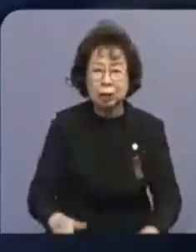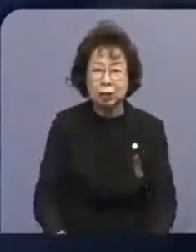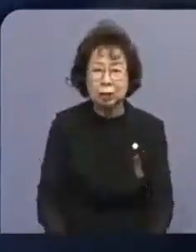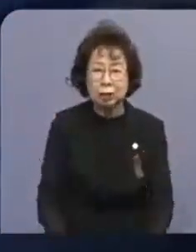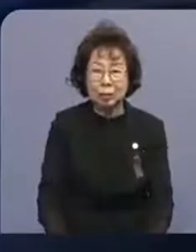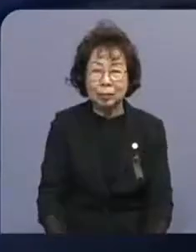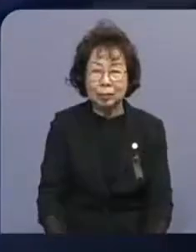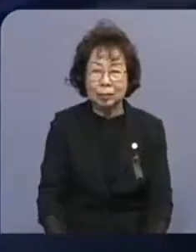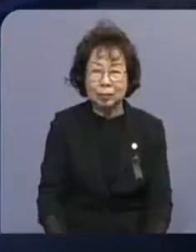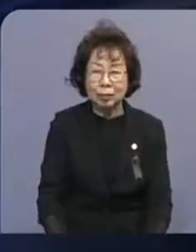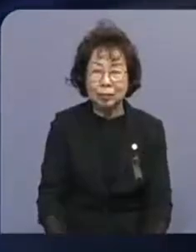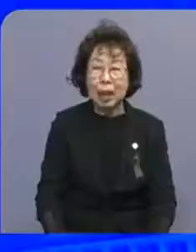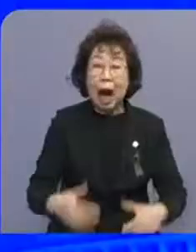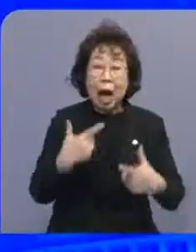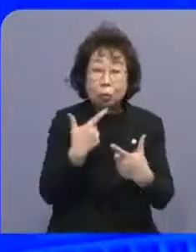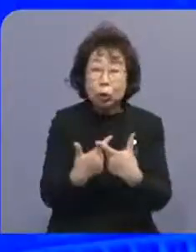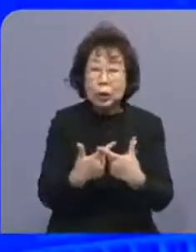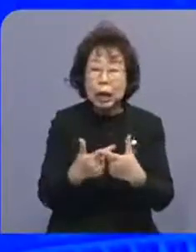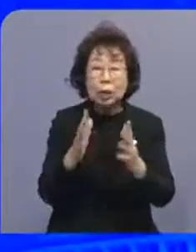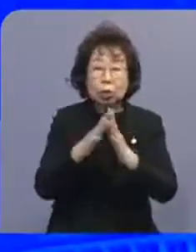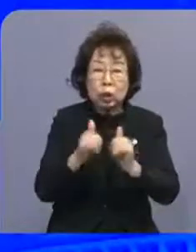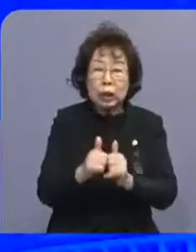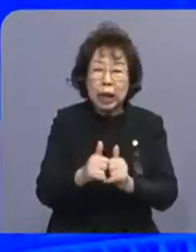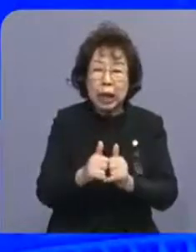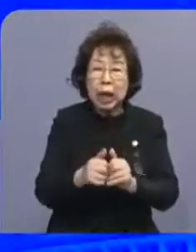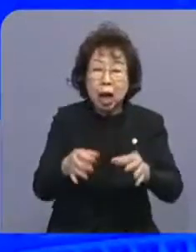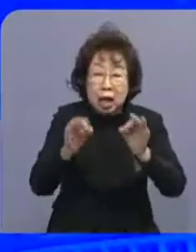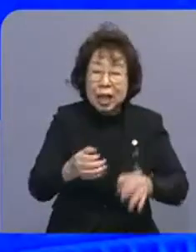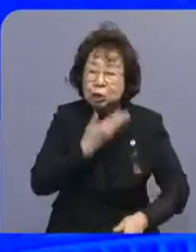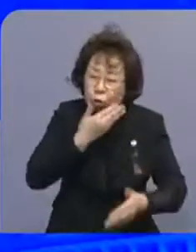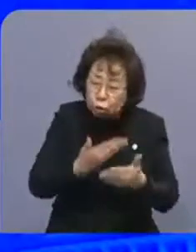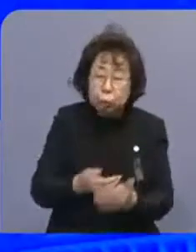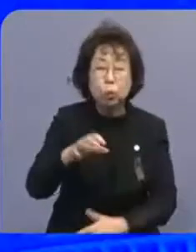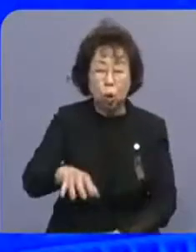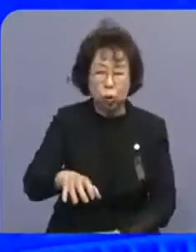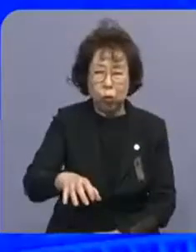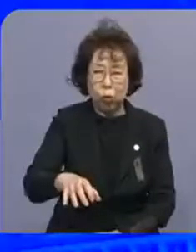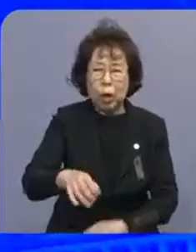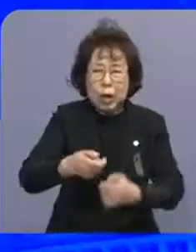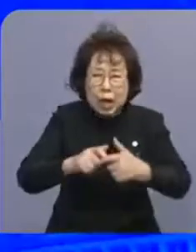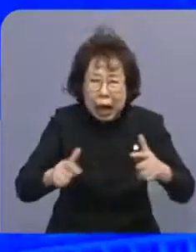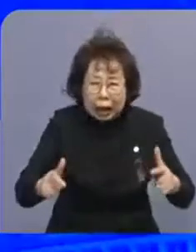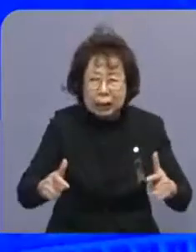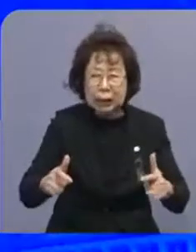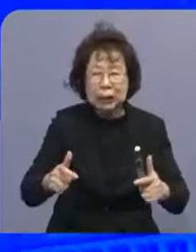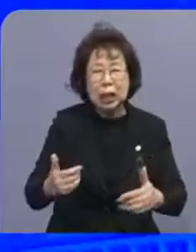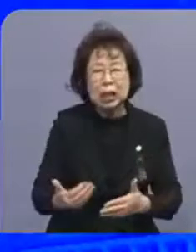겁니다. 부산이 국제금융중심 도시로서 그동안 여러 가지